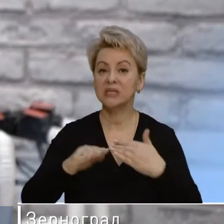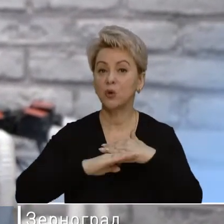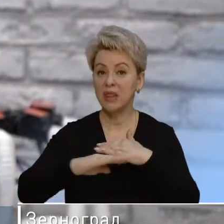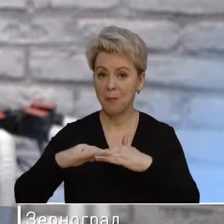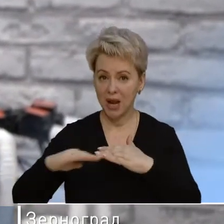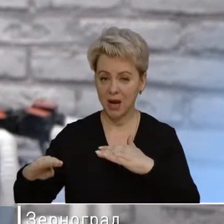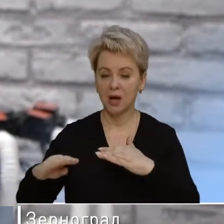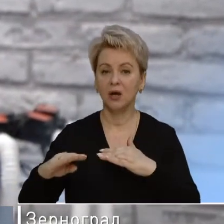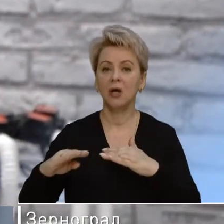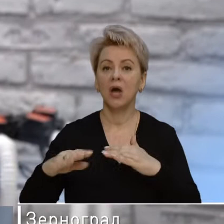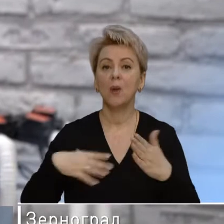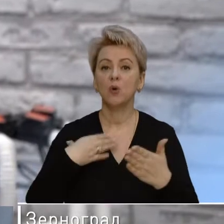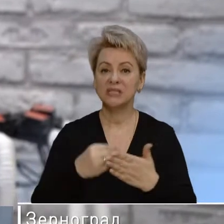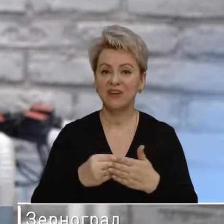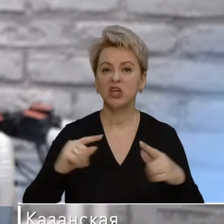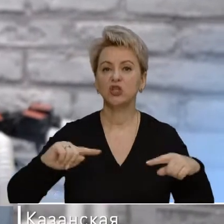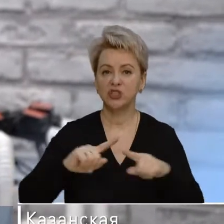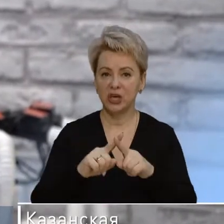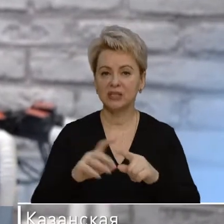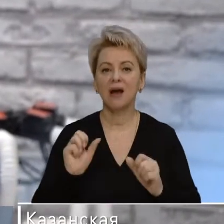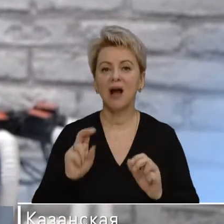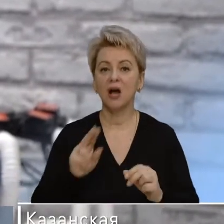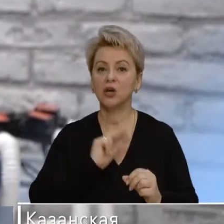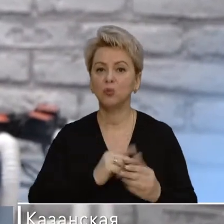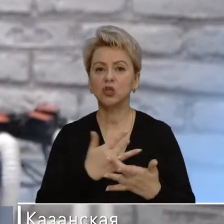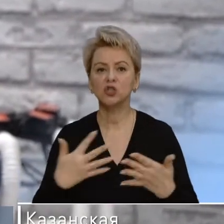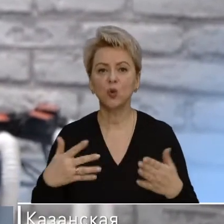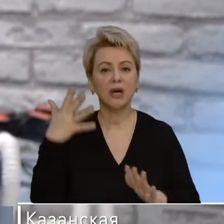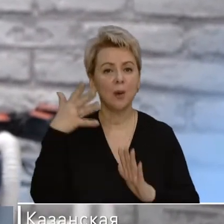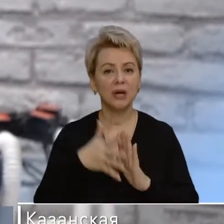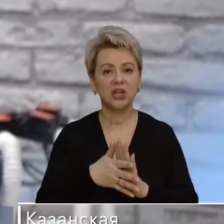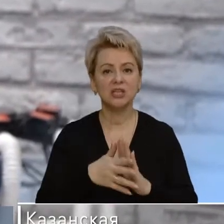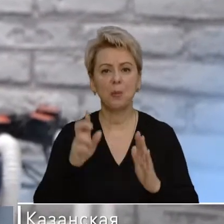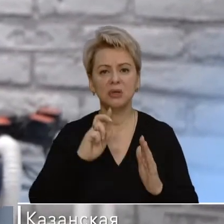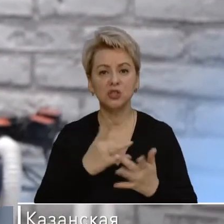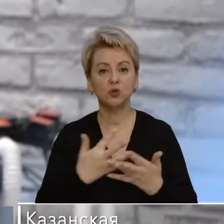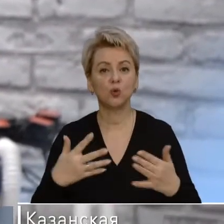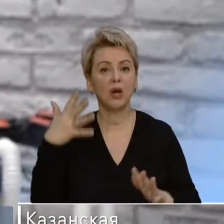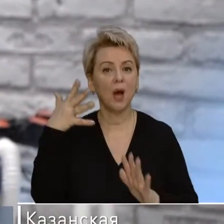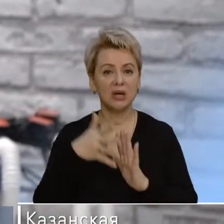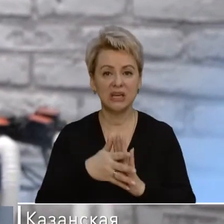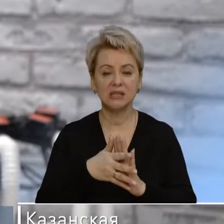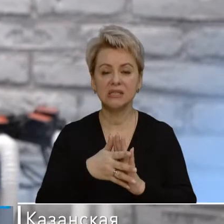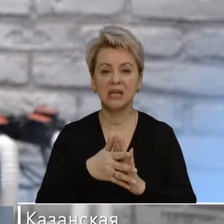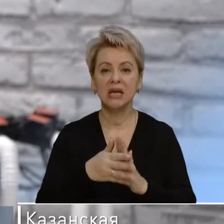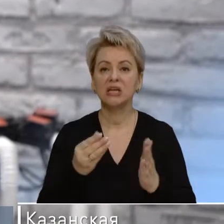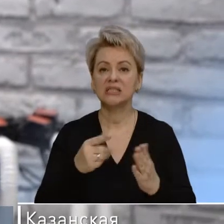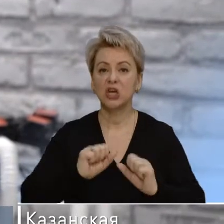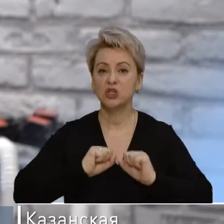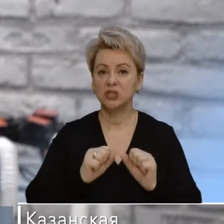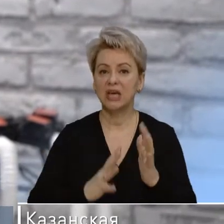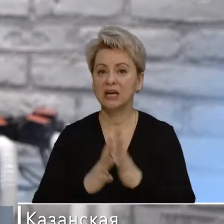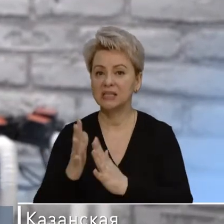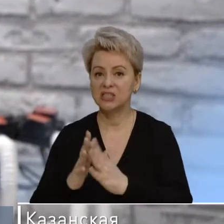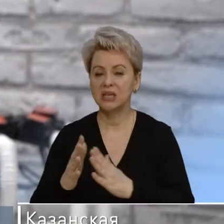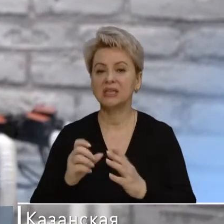полях, о своей технике, как она работает, сколько она потратила топлива, сколько она потратила средств защиты растений